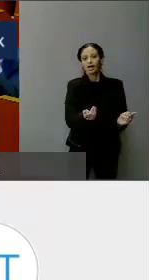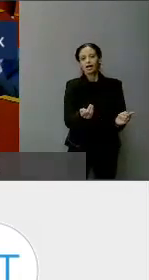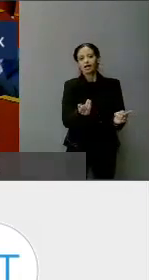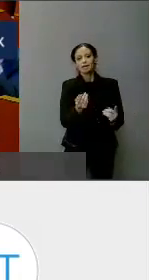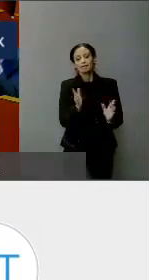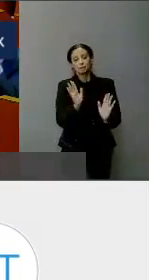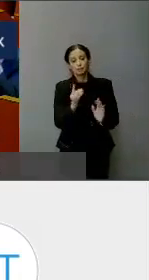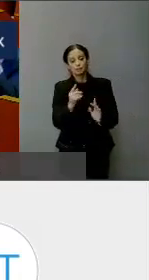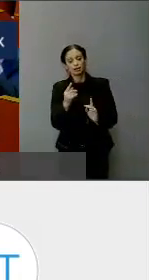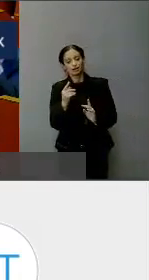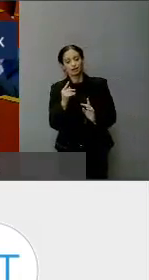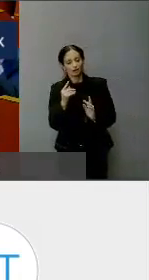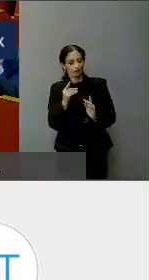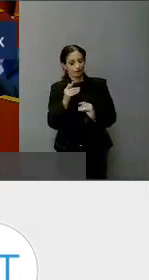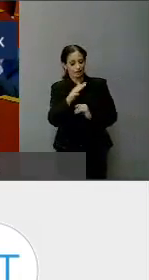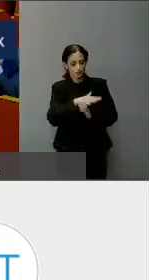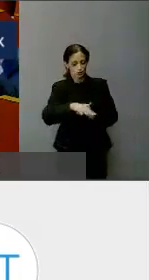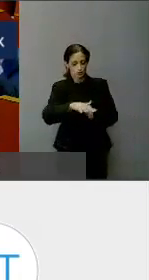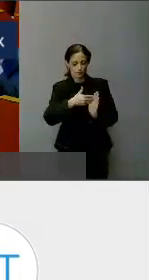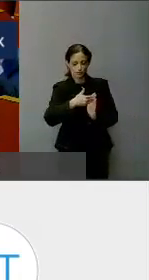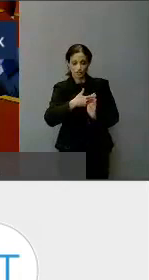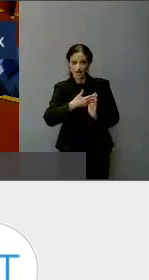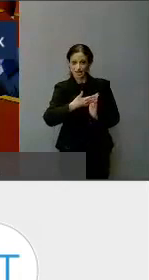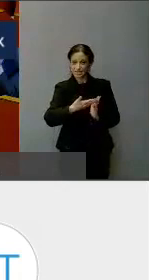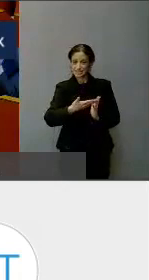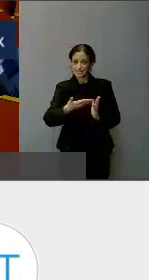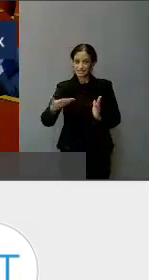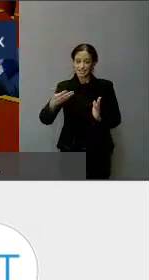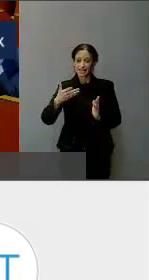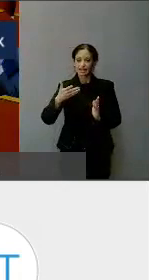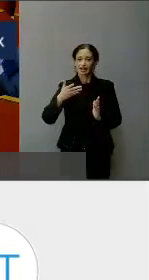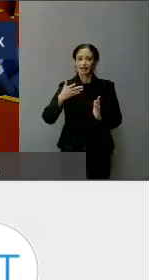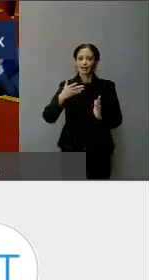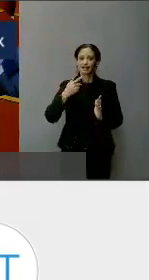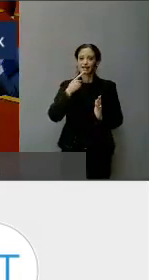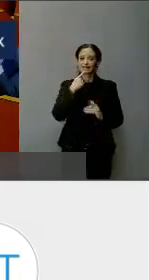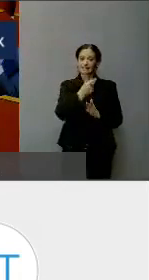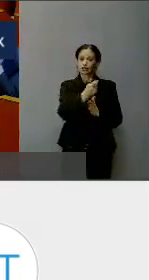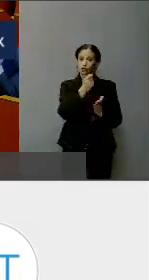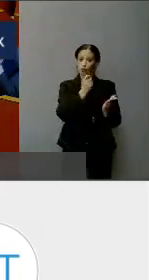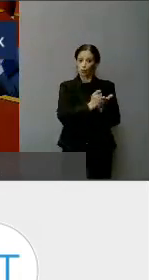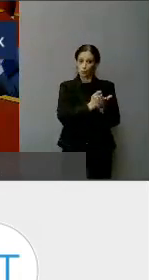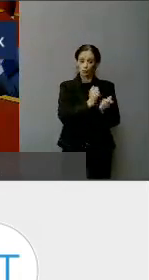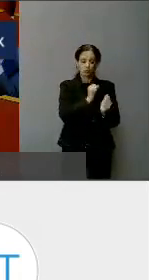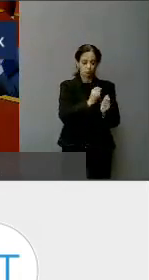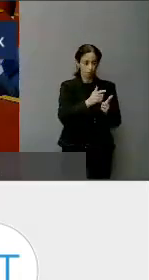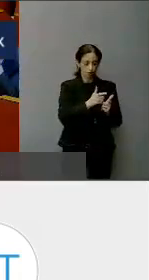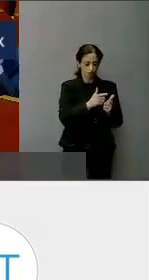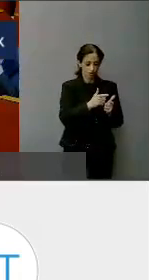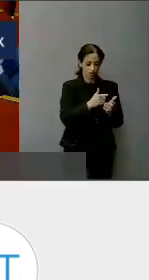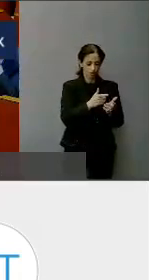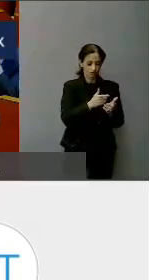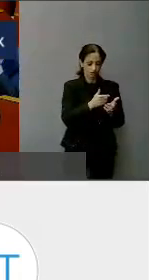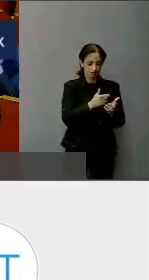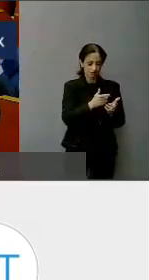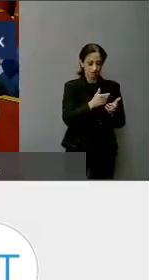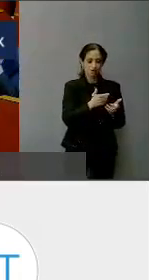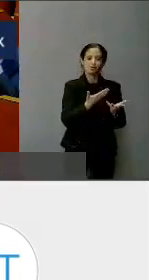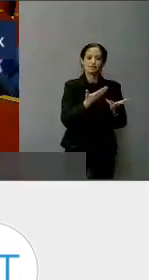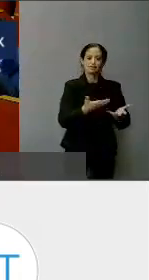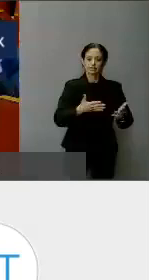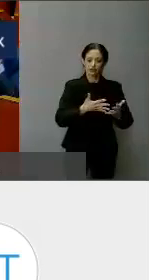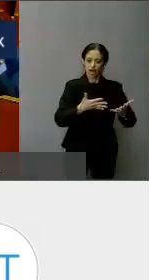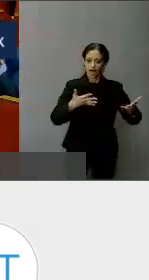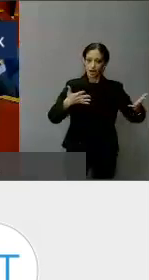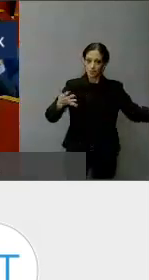vale sul pezzo n ogni singolo che comprerà l'hotel è davvero coltivare e poi vedremo magari